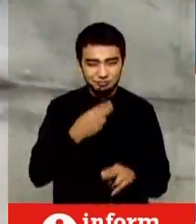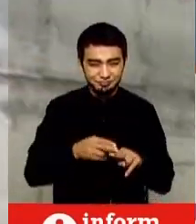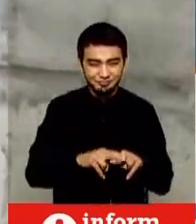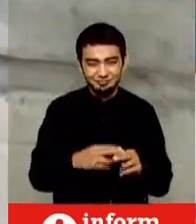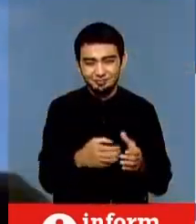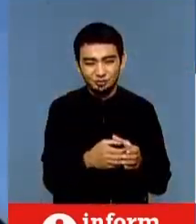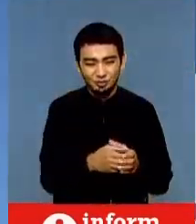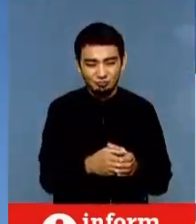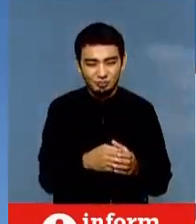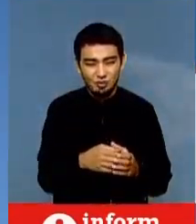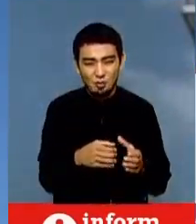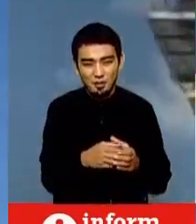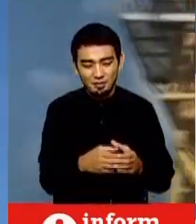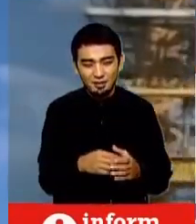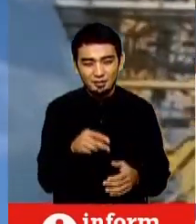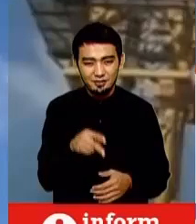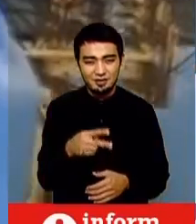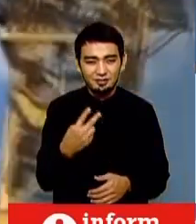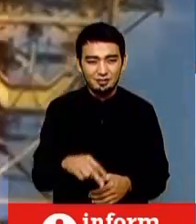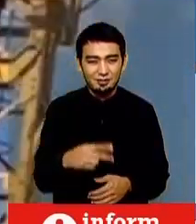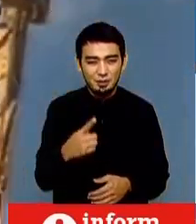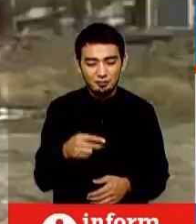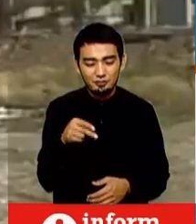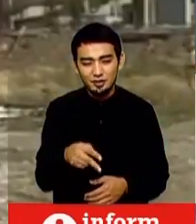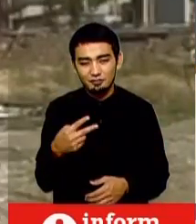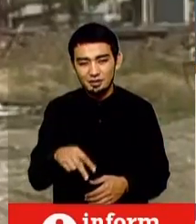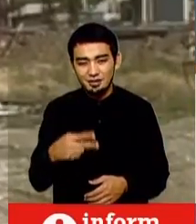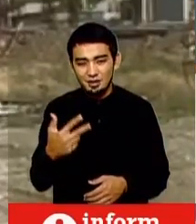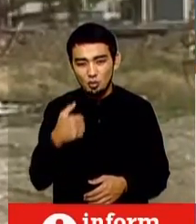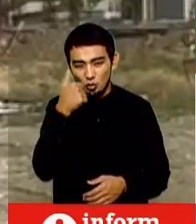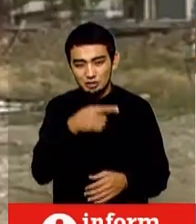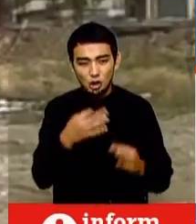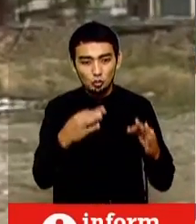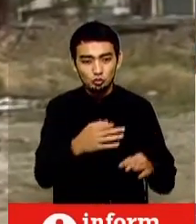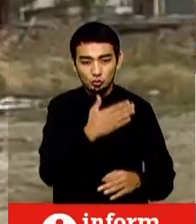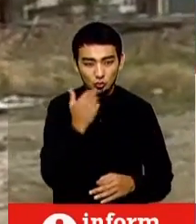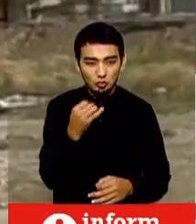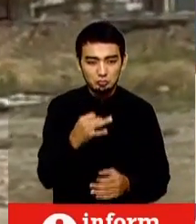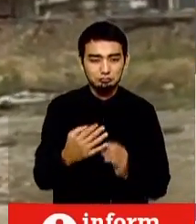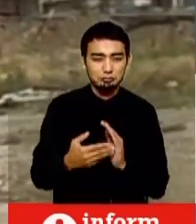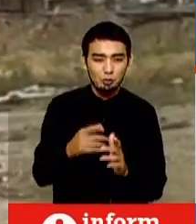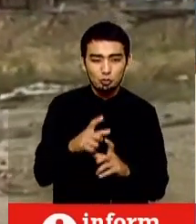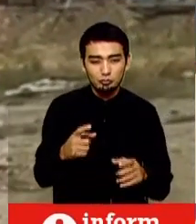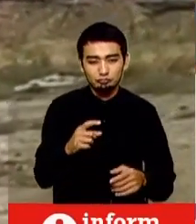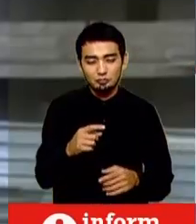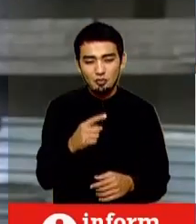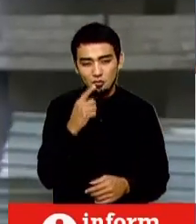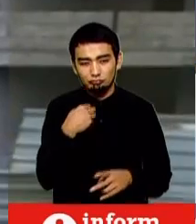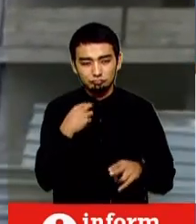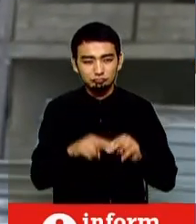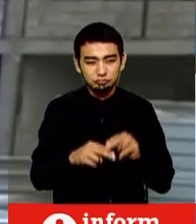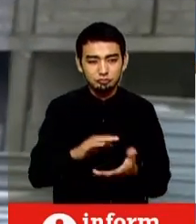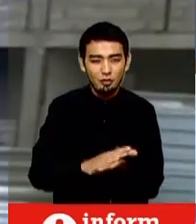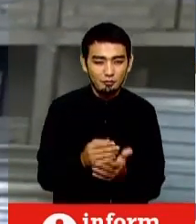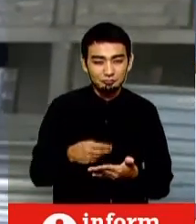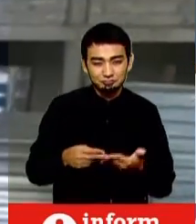с 2021 по 2023 годы, не имея никакого разрешения, вовлекали граждан в долевое строительство,